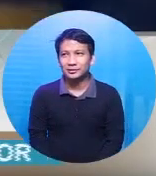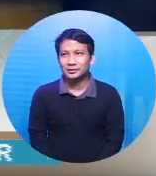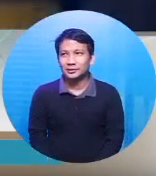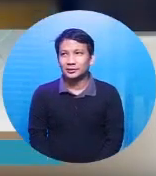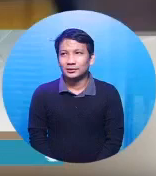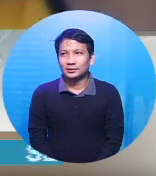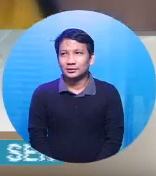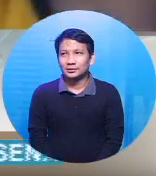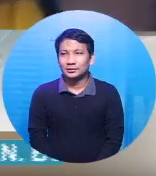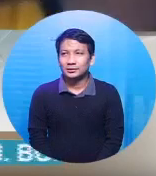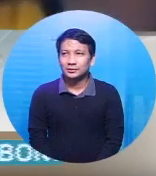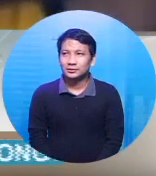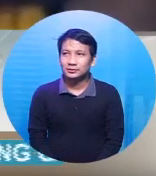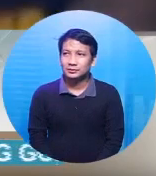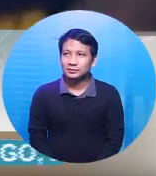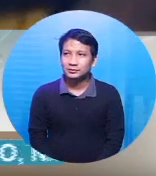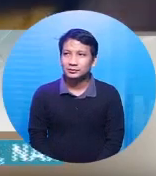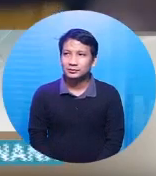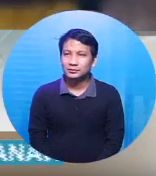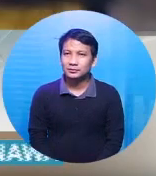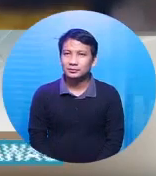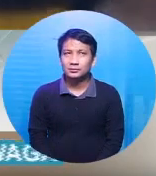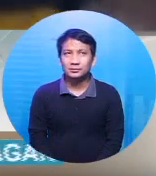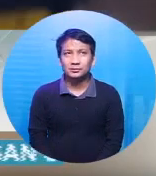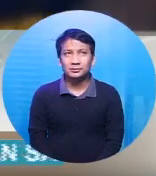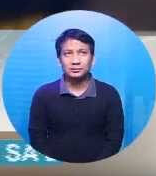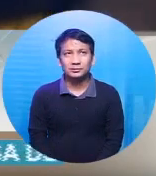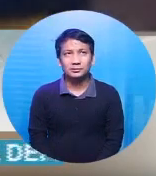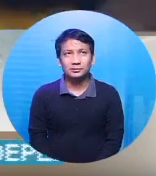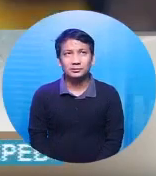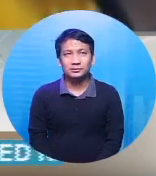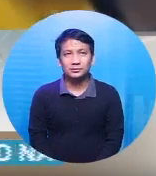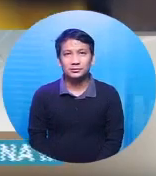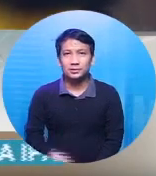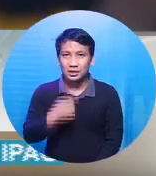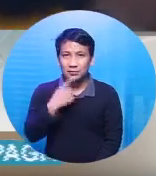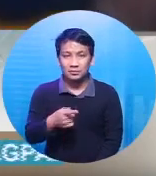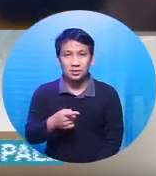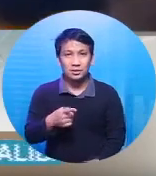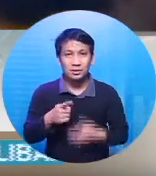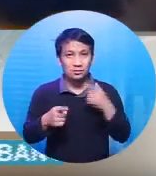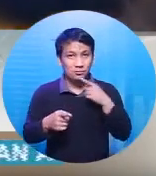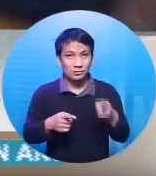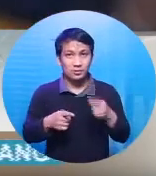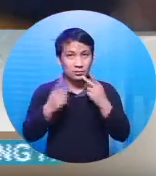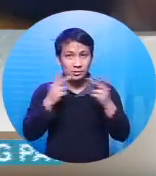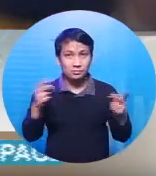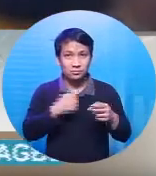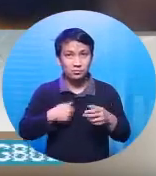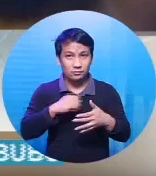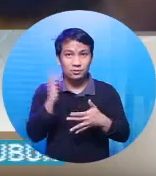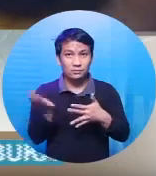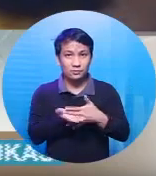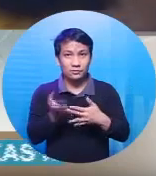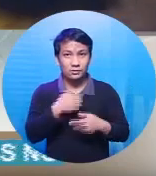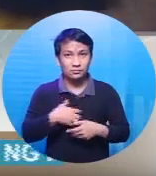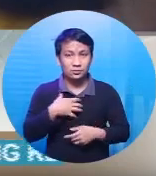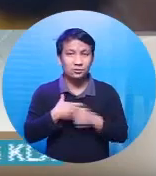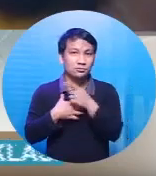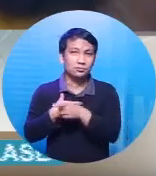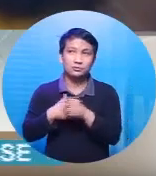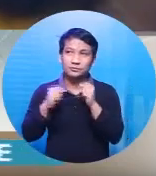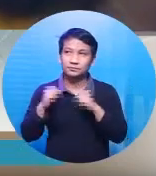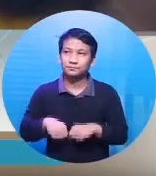Ma'am, pakipatay. Dahil kapag hindi po kayo ng public apology, ma'am, pwede kayo makasuhan ng libel sa maniwala ka sa